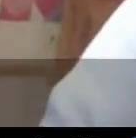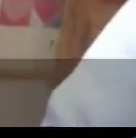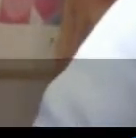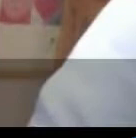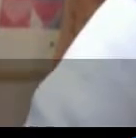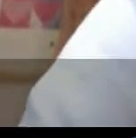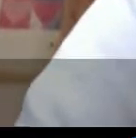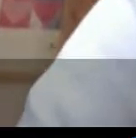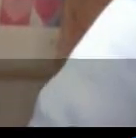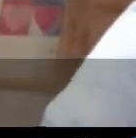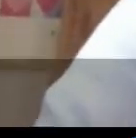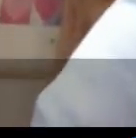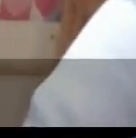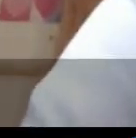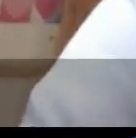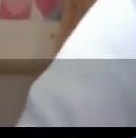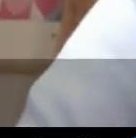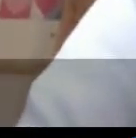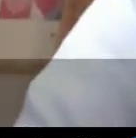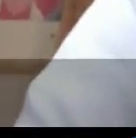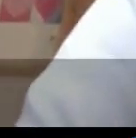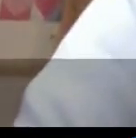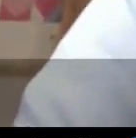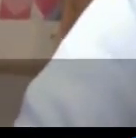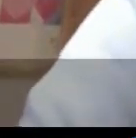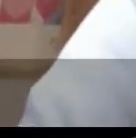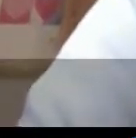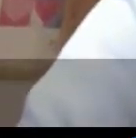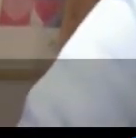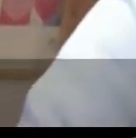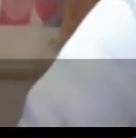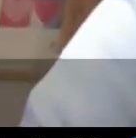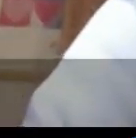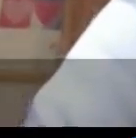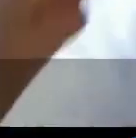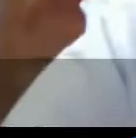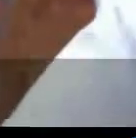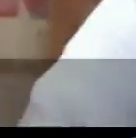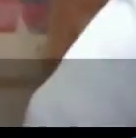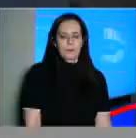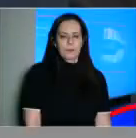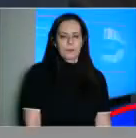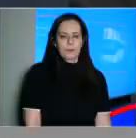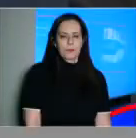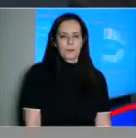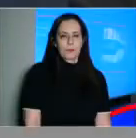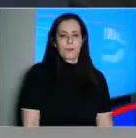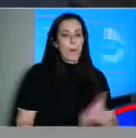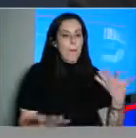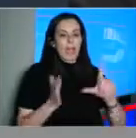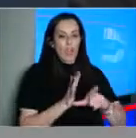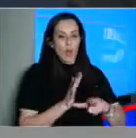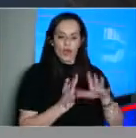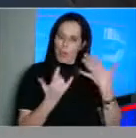כי הטכנולוגיה נמצאת. ולכן מה שאנחנו מנסים לעשות זה לחבר... אז מה הטכנולוגיה? אני לא מכיר את הטכנולוגיה. קודם כל, יש